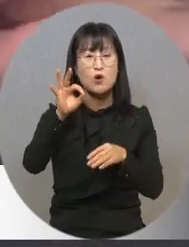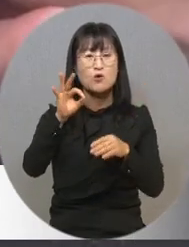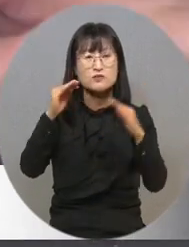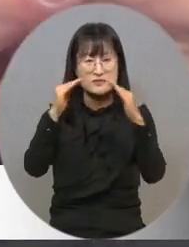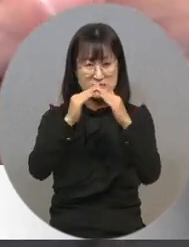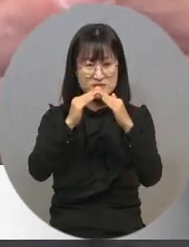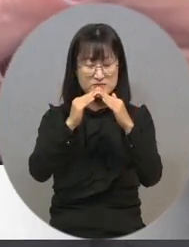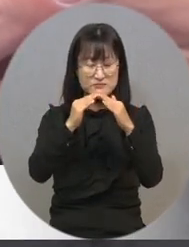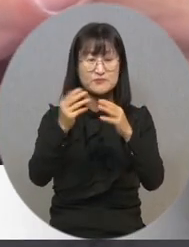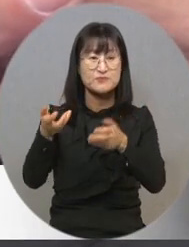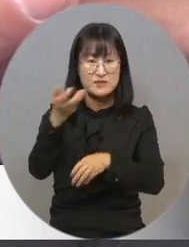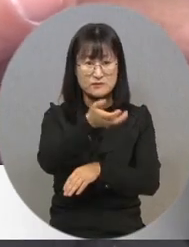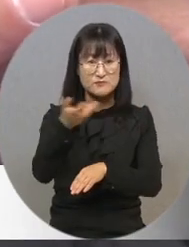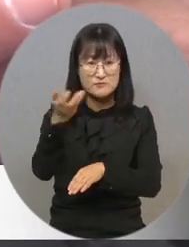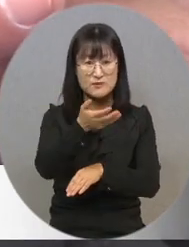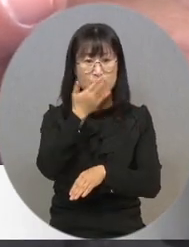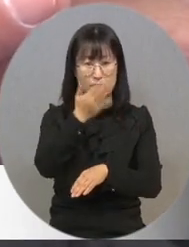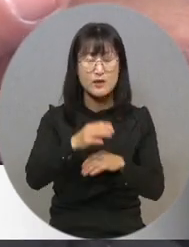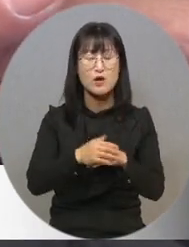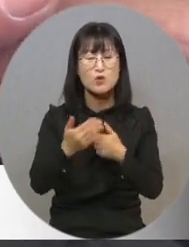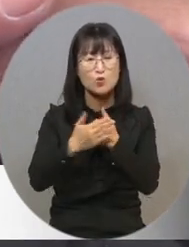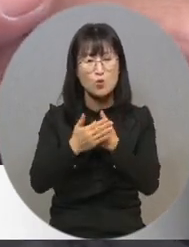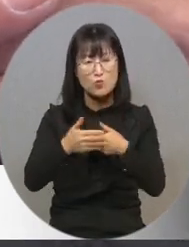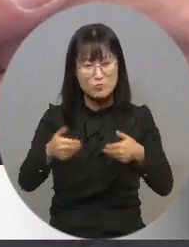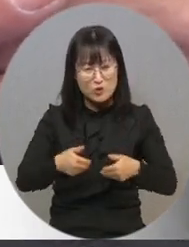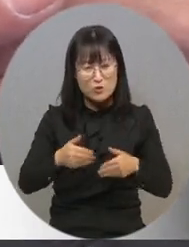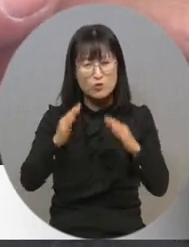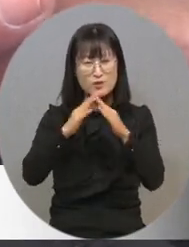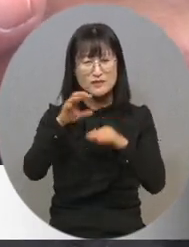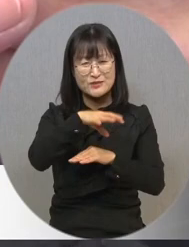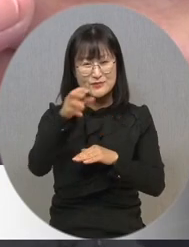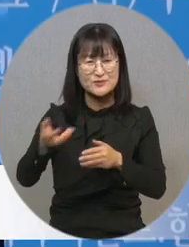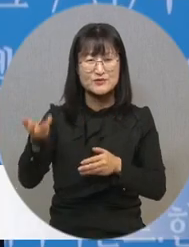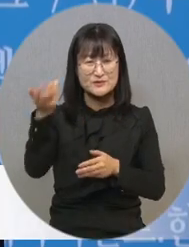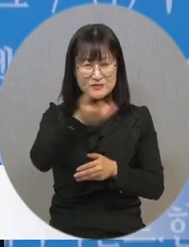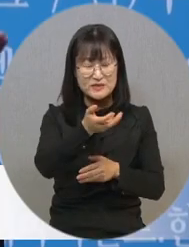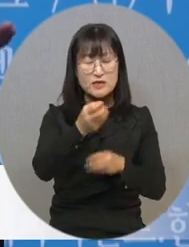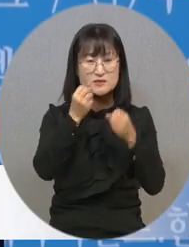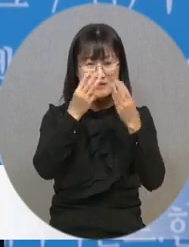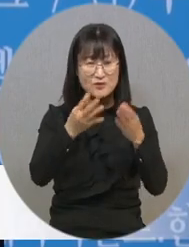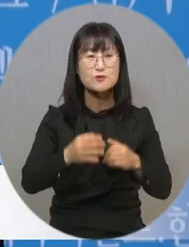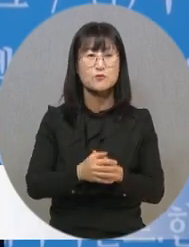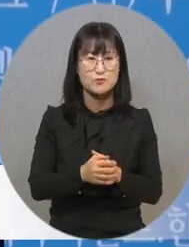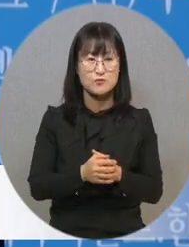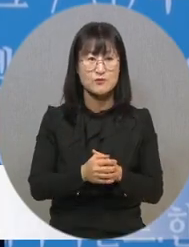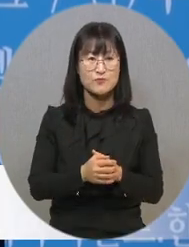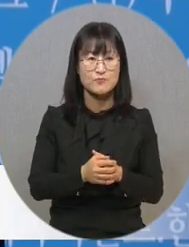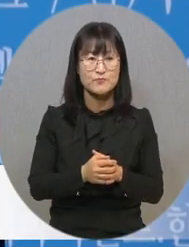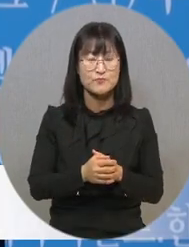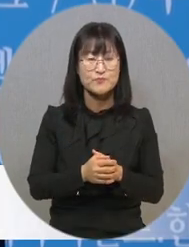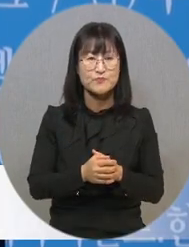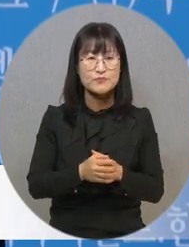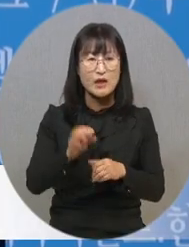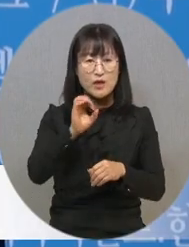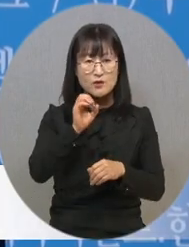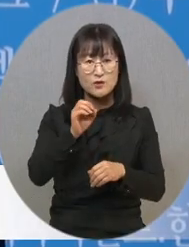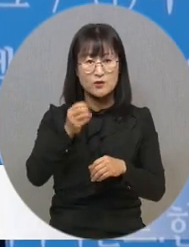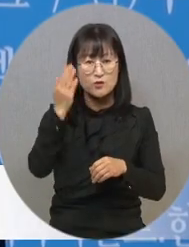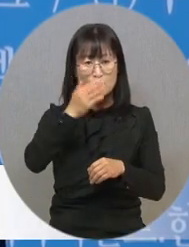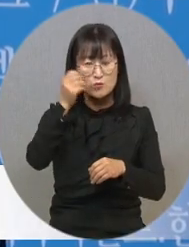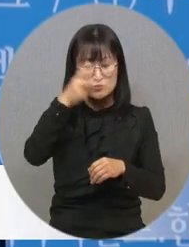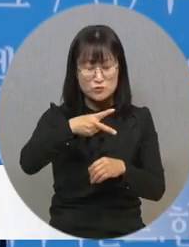도움을 필요로 하는 이웃들의 새로운 보금자리가 될 예정입니다 한국해비타트 동부지회 여수광양